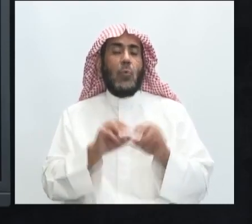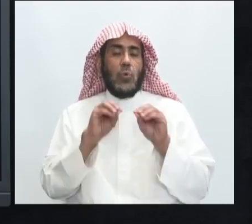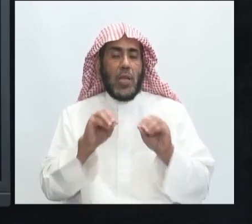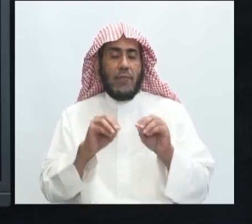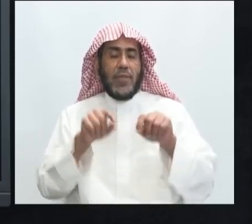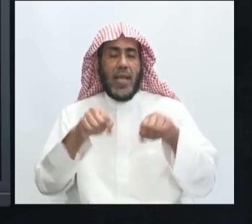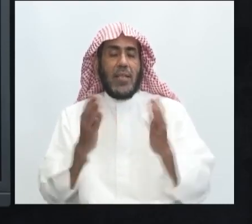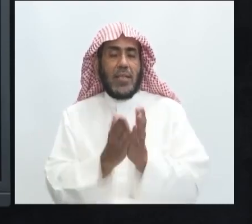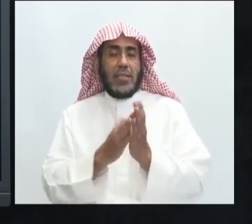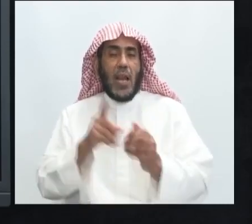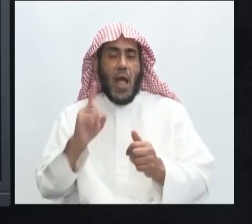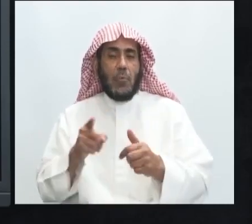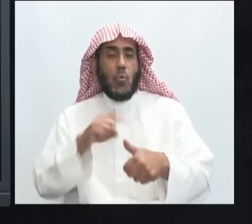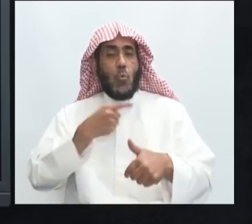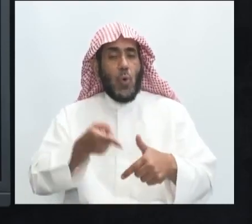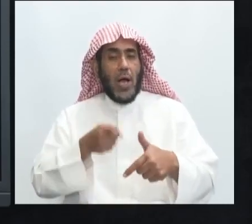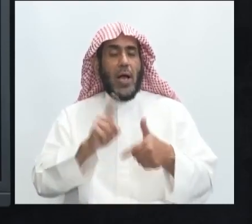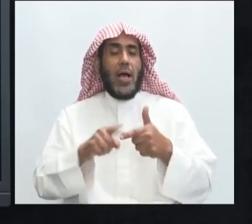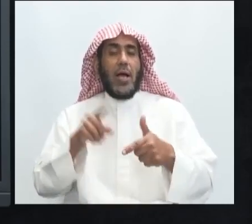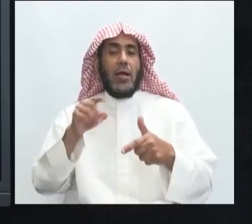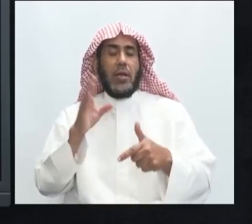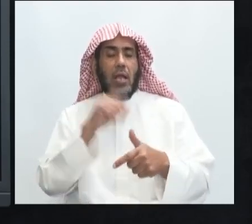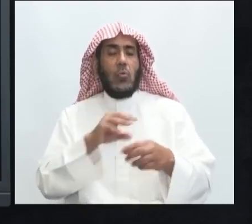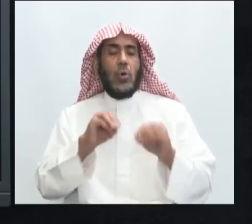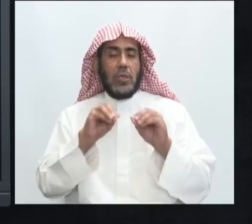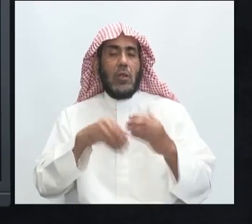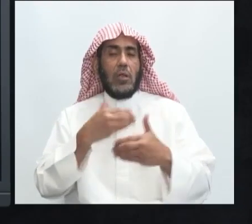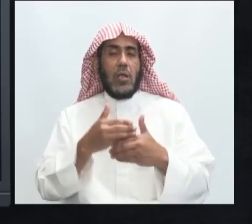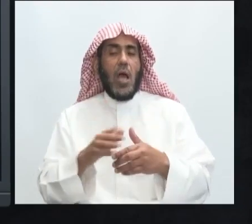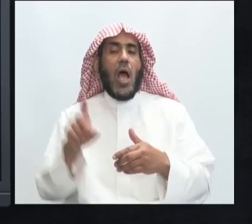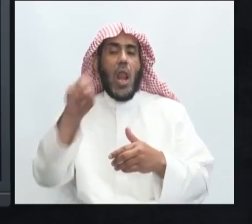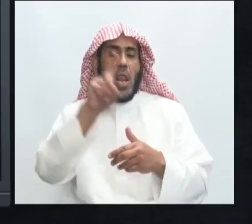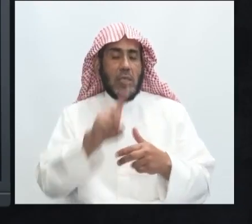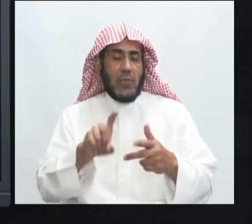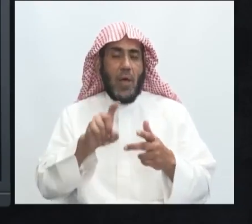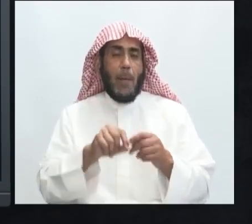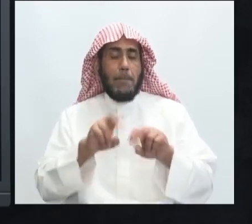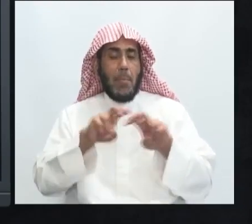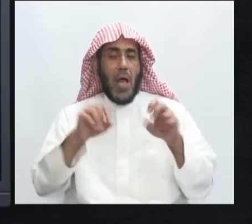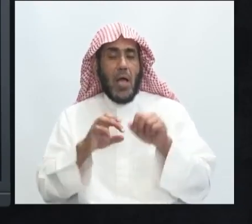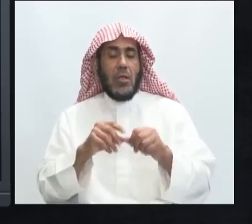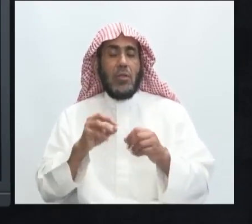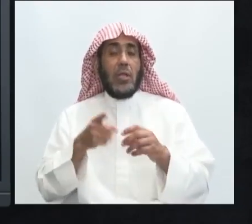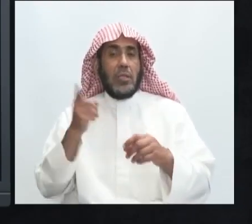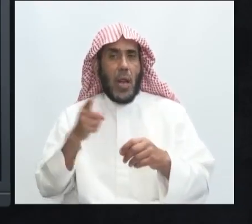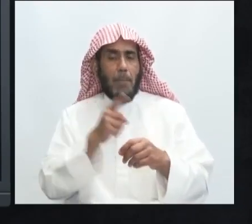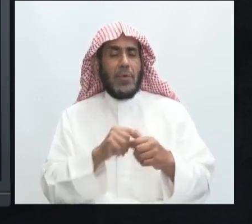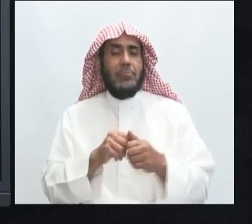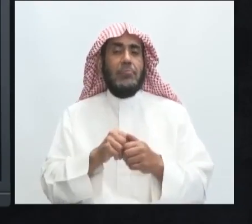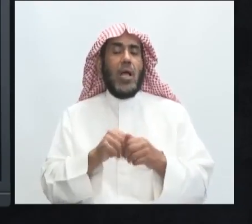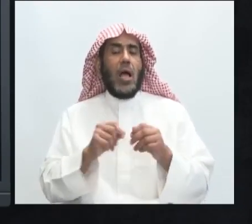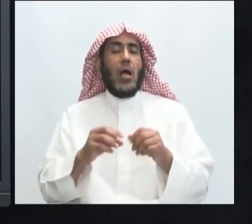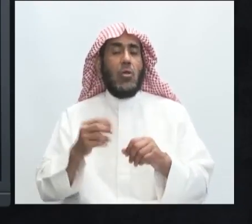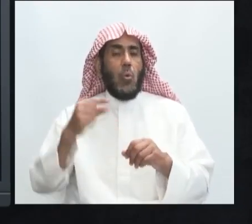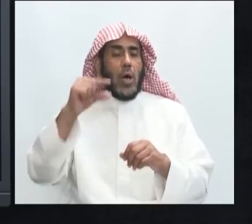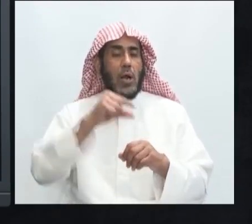وسنعرف في هذا الدرس الامر والنهي وكذلك سناخذ ايضا الاستفهام من باحث الانشاء الطلبي كذلك الاستفهام هذا هو